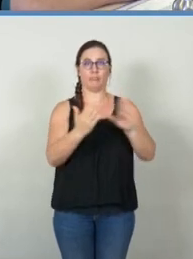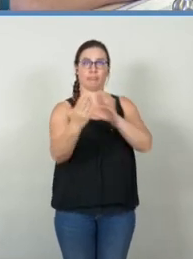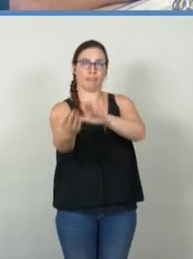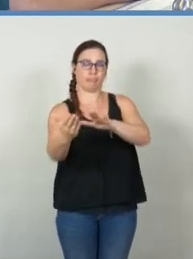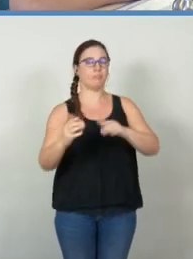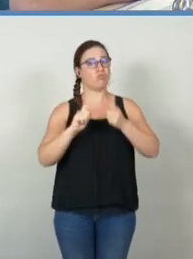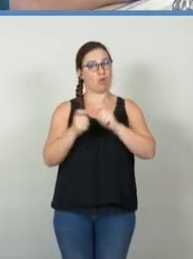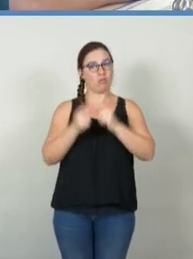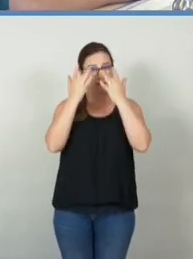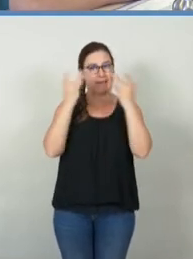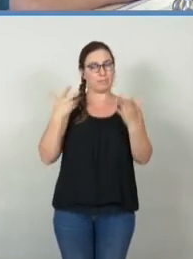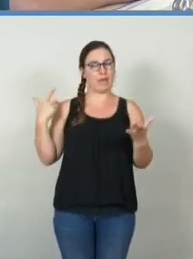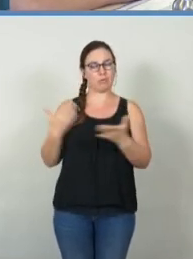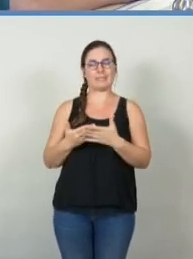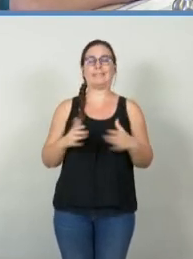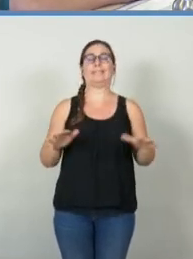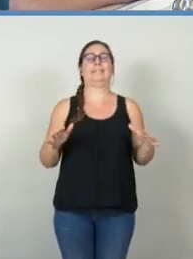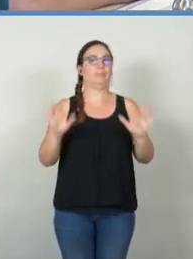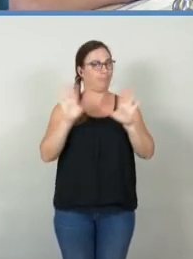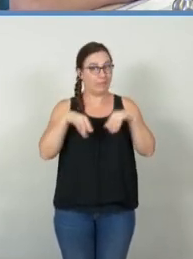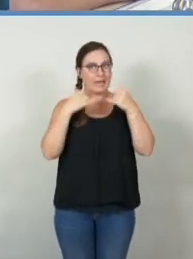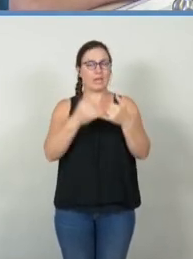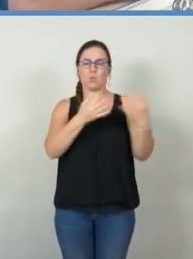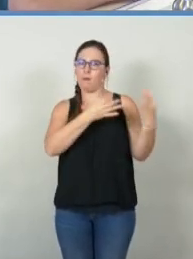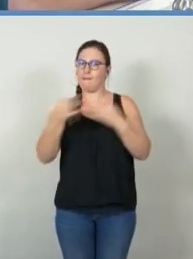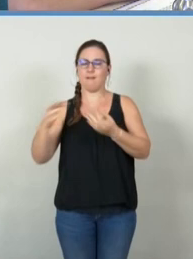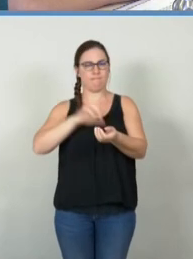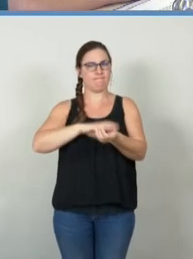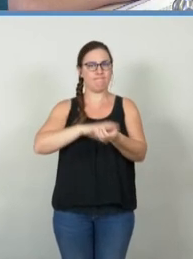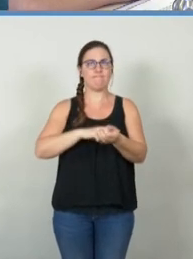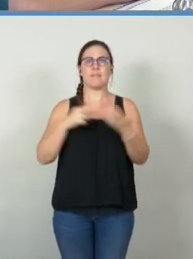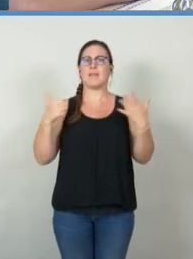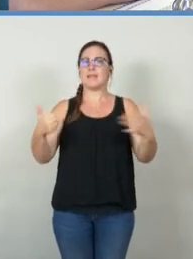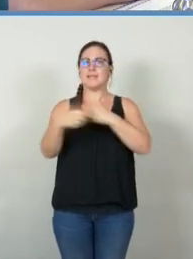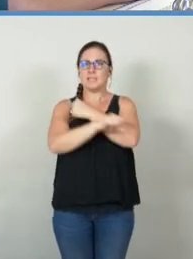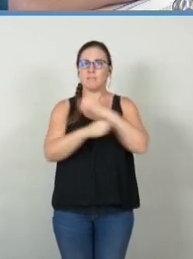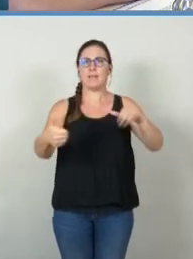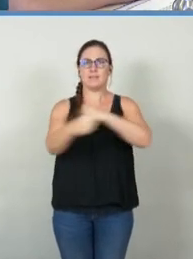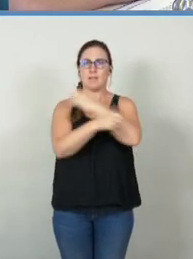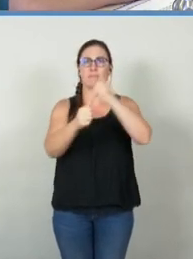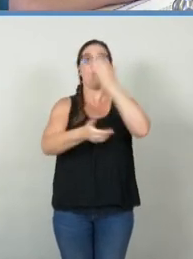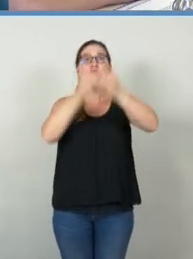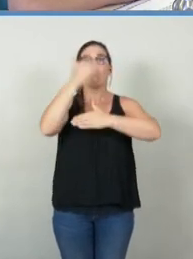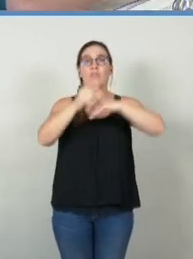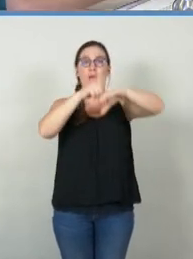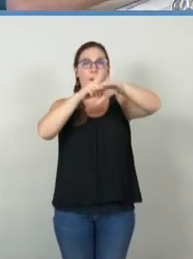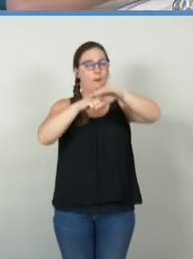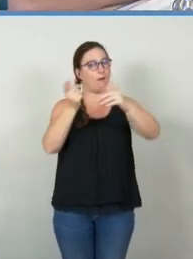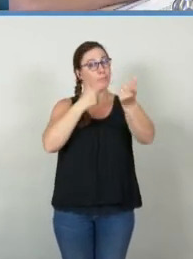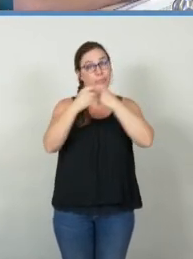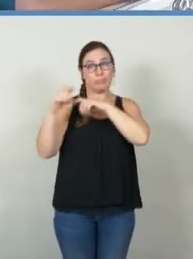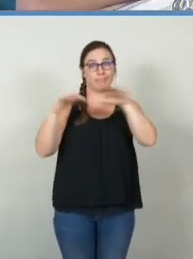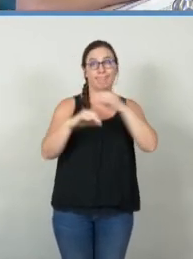eu d'expérience que les réunions régulières tous les 6 semaines environ en journée ne favorise pas bien sûr